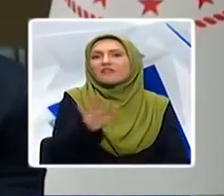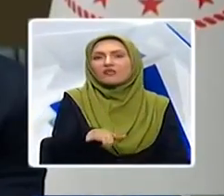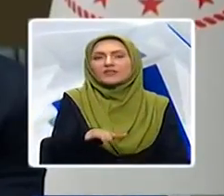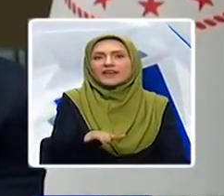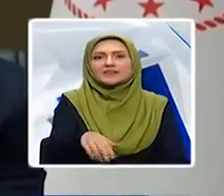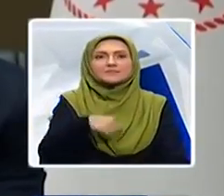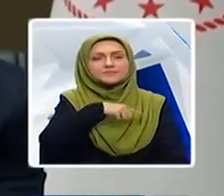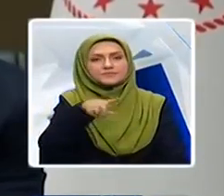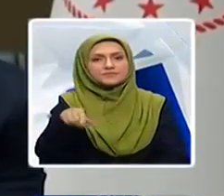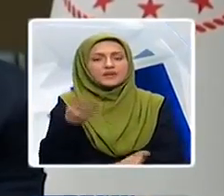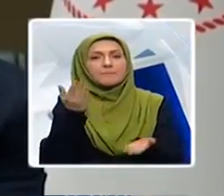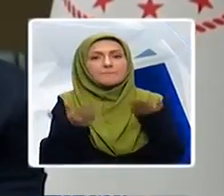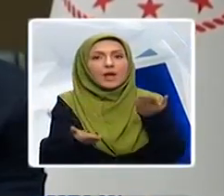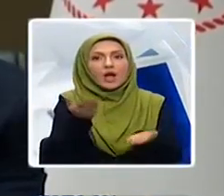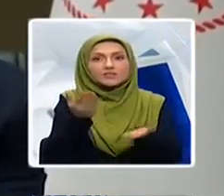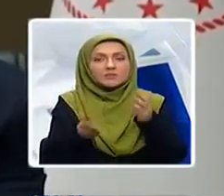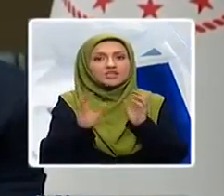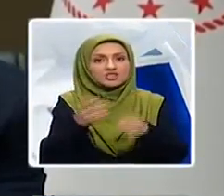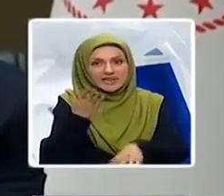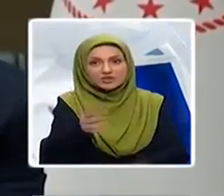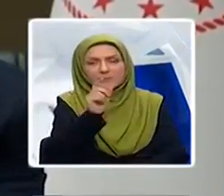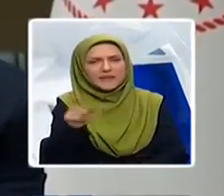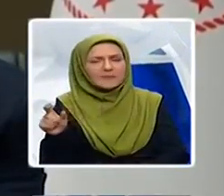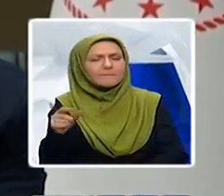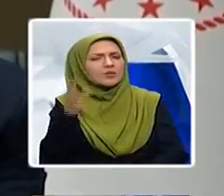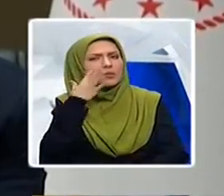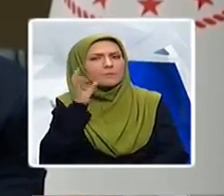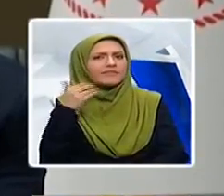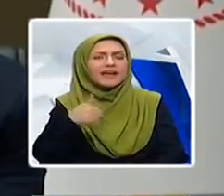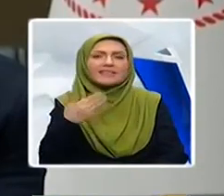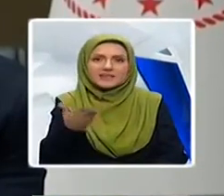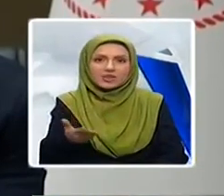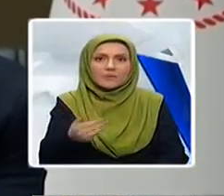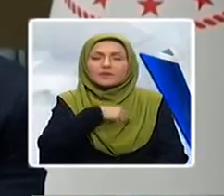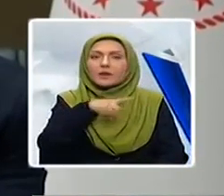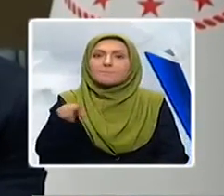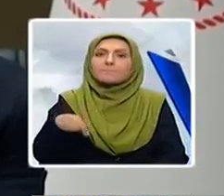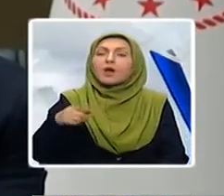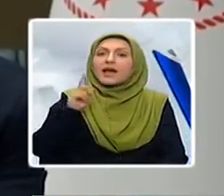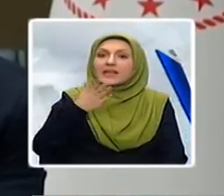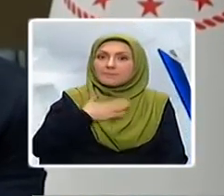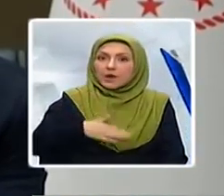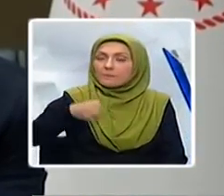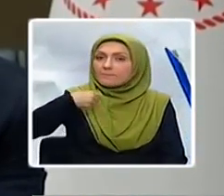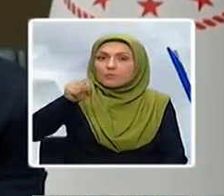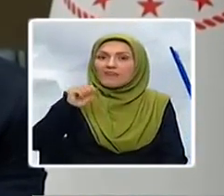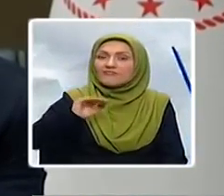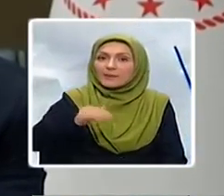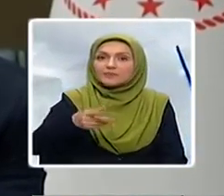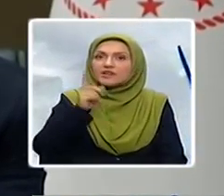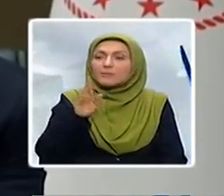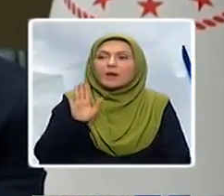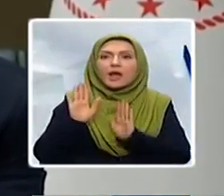ما آزمایش شهروندان را با تدبیر ادامه می دهیم. موفقیت در کنترل شیوع کرونا منوط به اتخاذ تدابیر شخصی از سوی